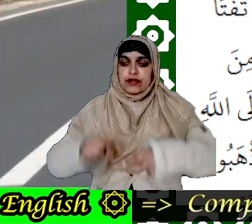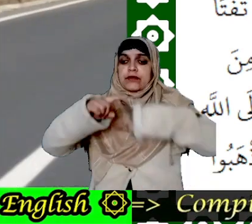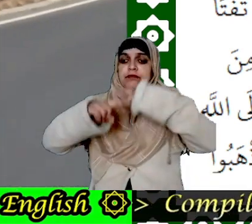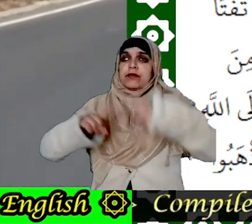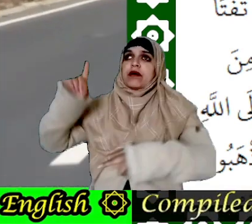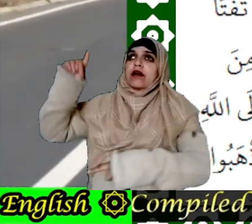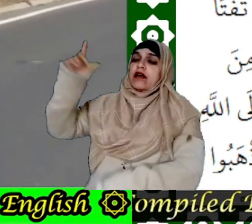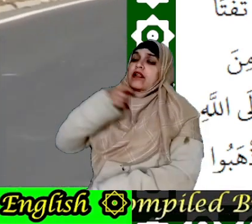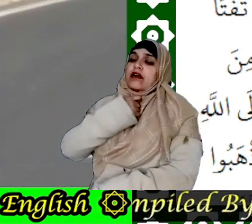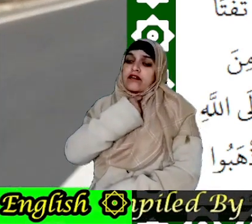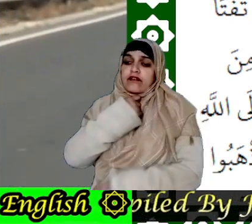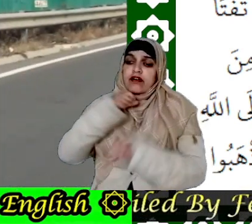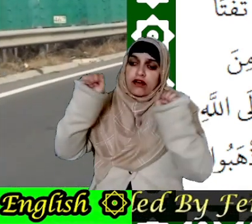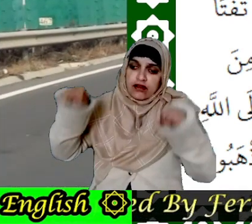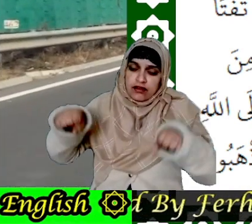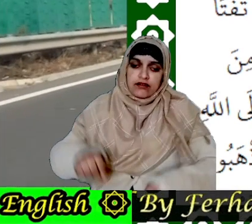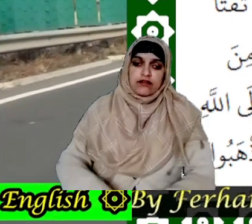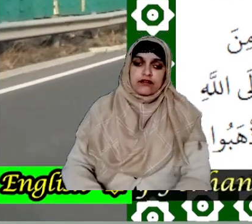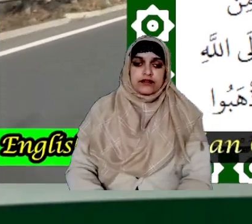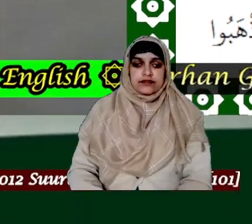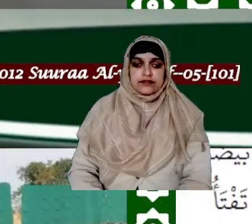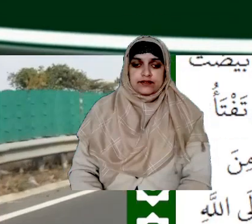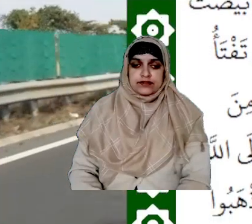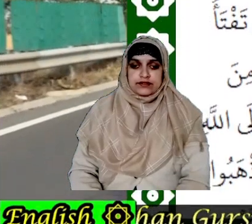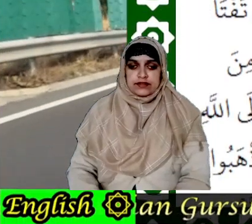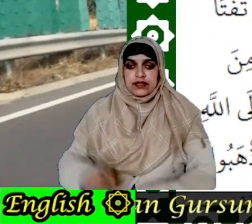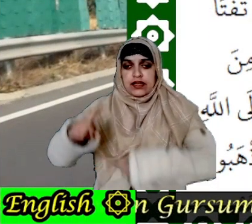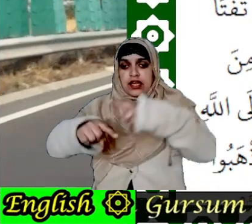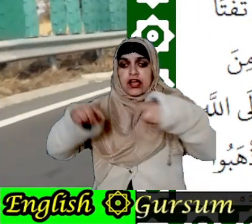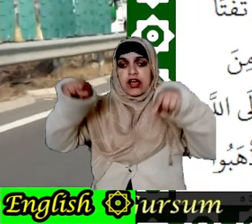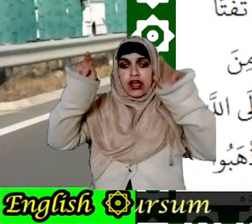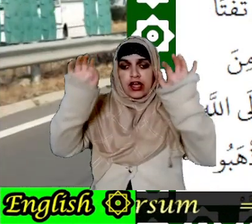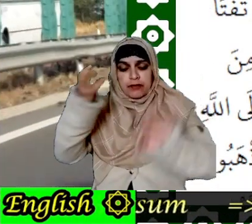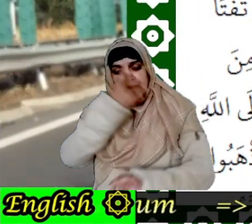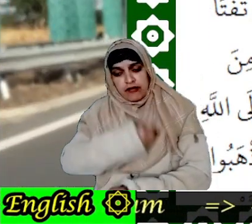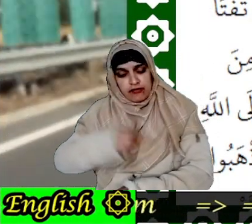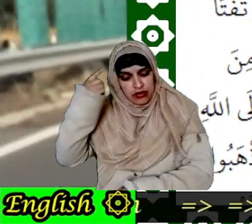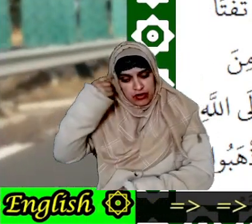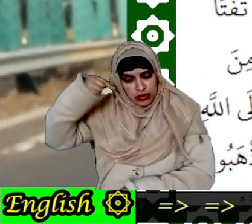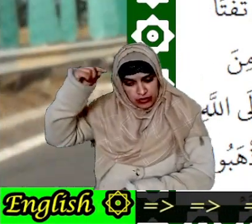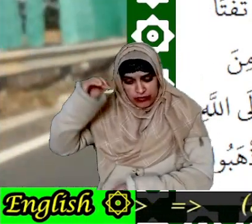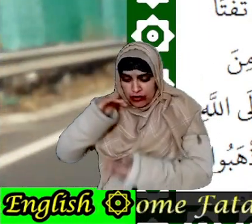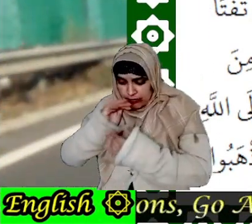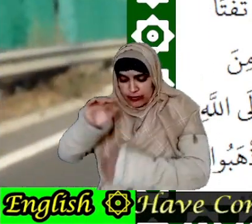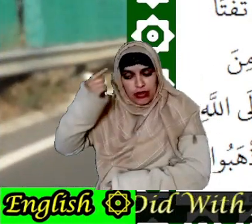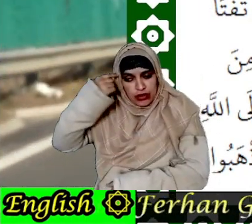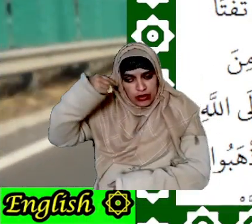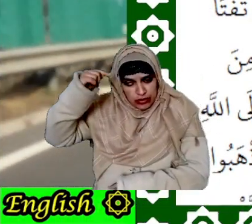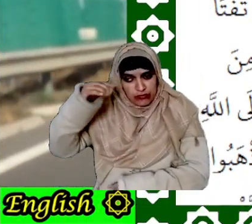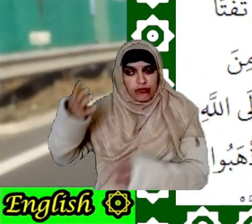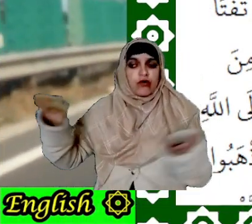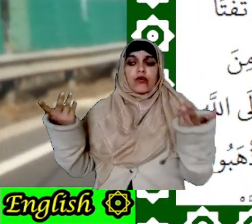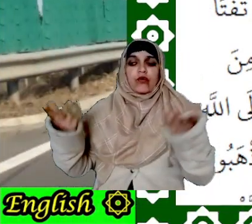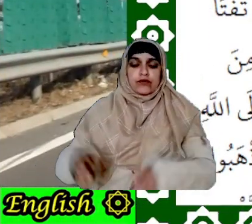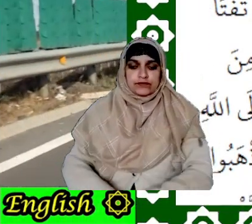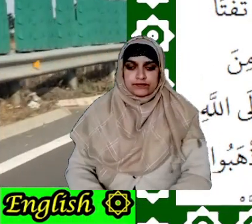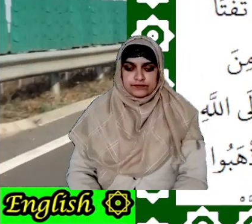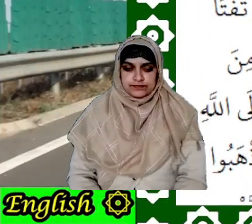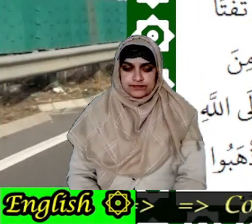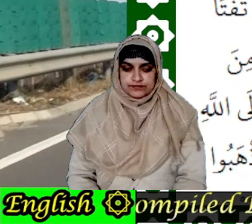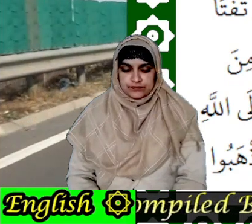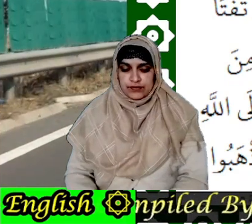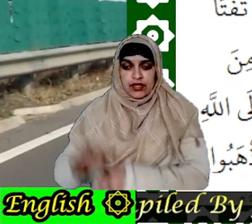بك هذا الحال يبقنا داتي دعاء سر الصدات ما أجاني قال دبا ما جاء قال